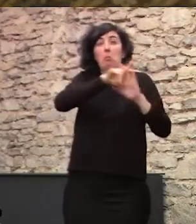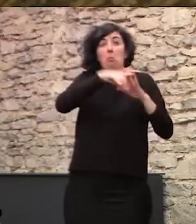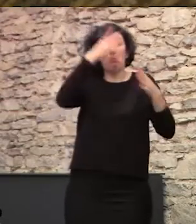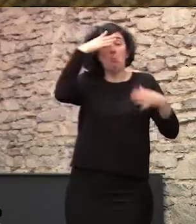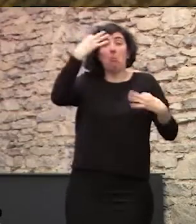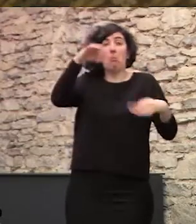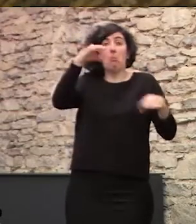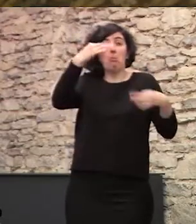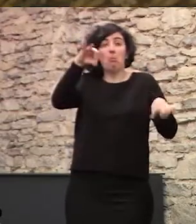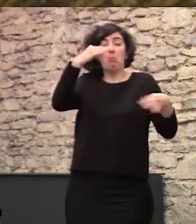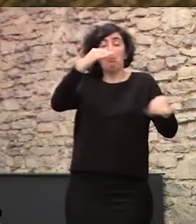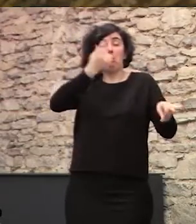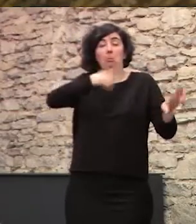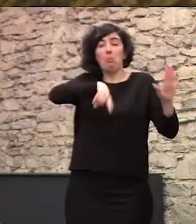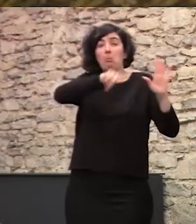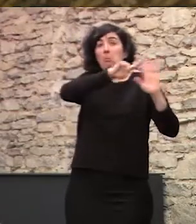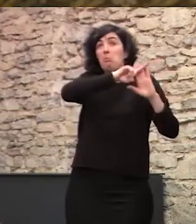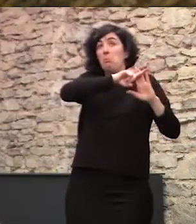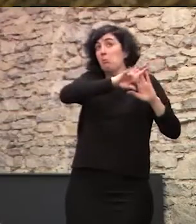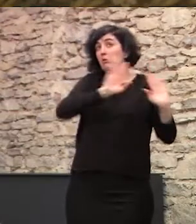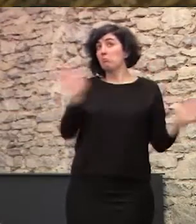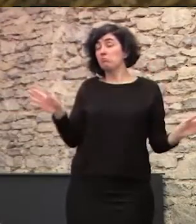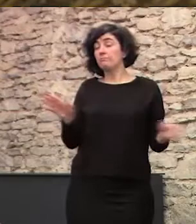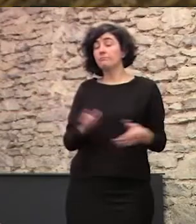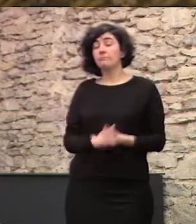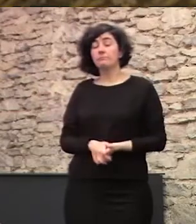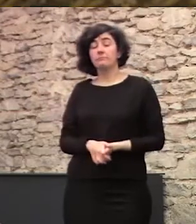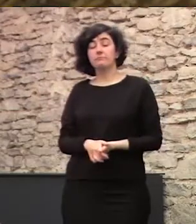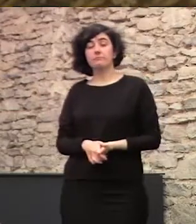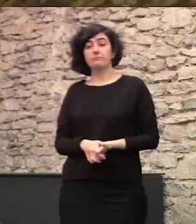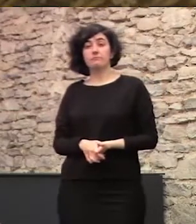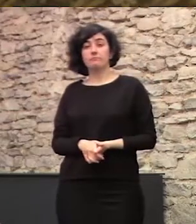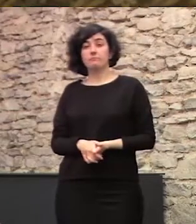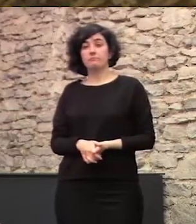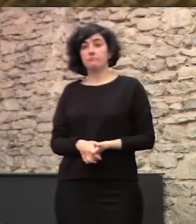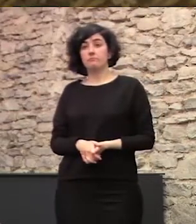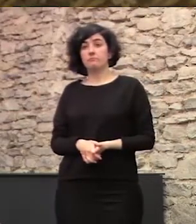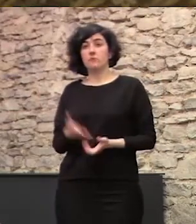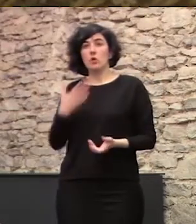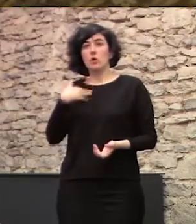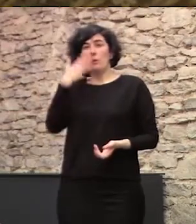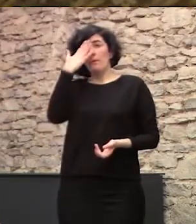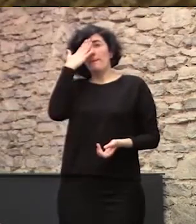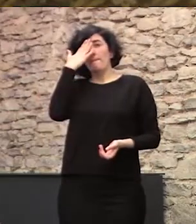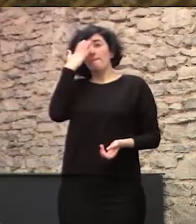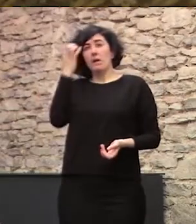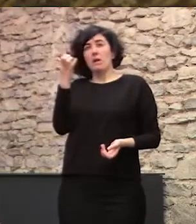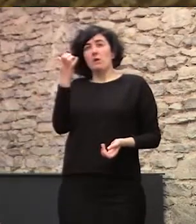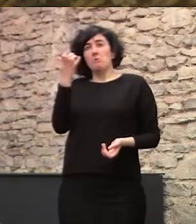kontzientzia puntu batekin bai eta horrela gogoratzen dut